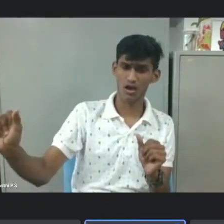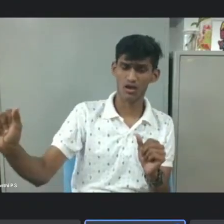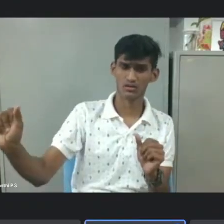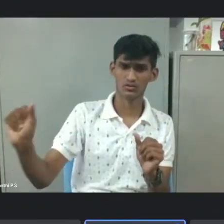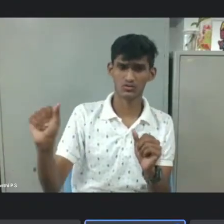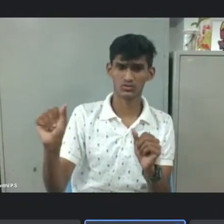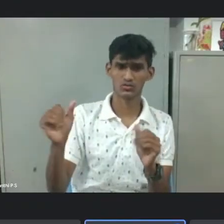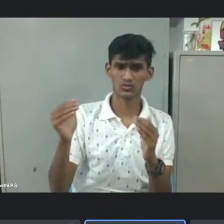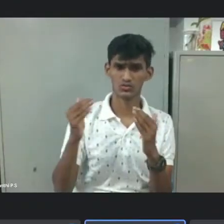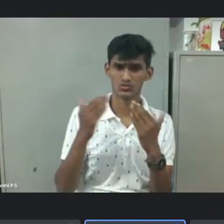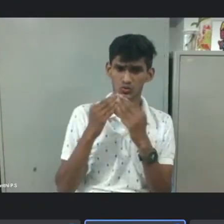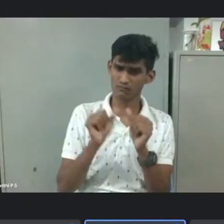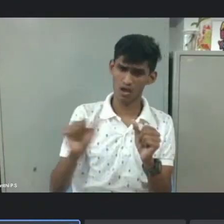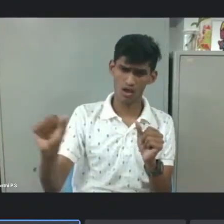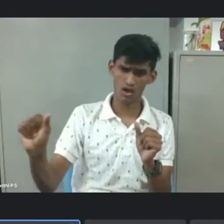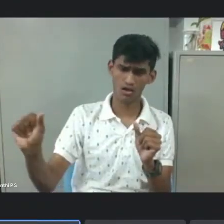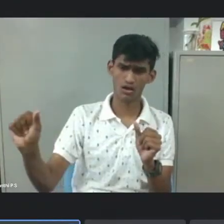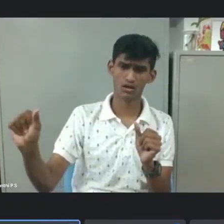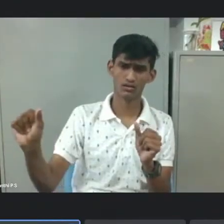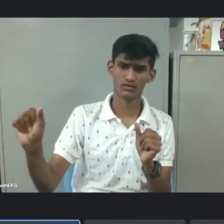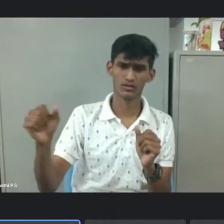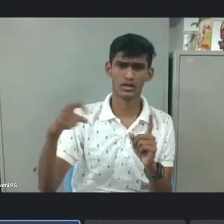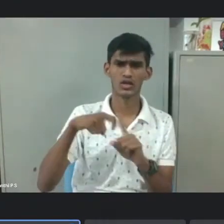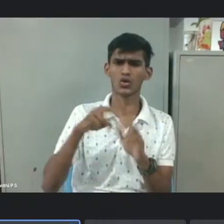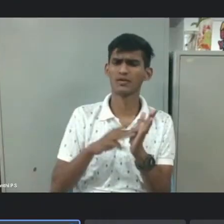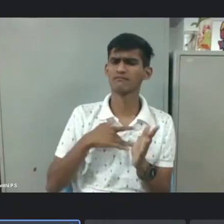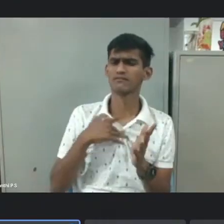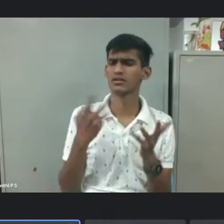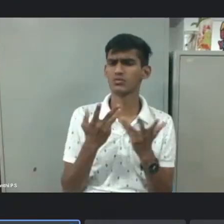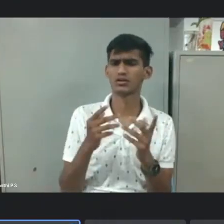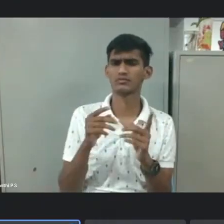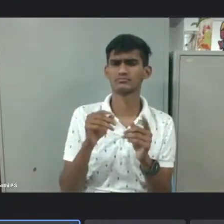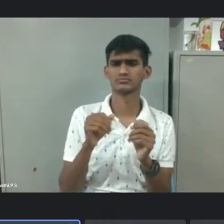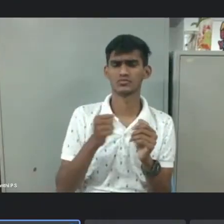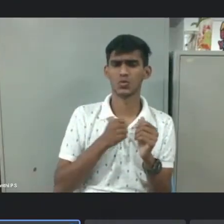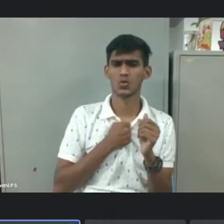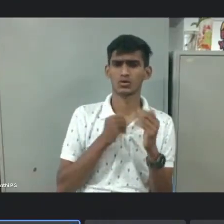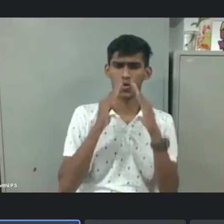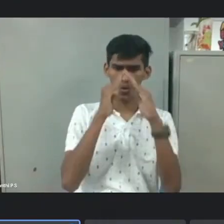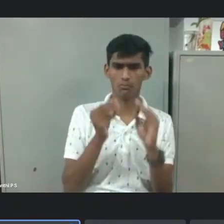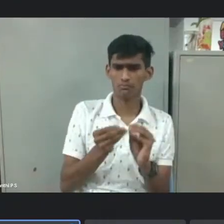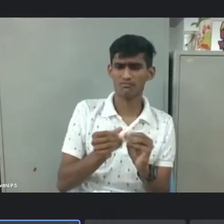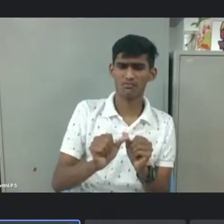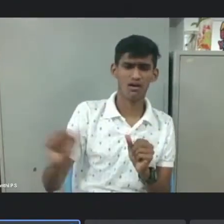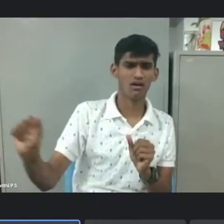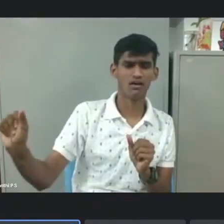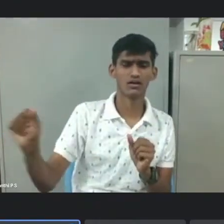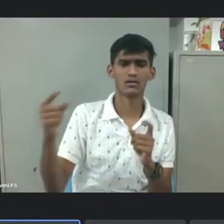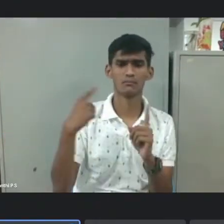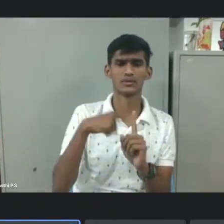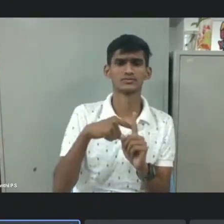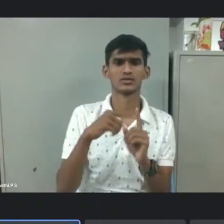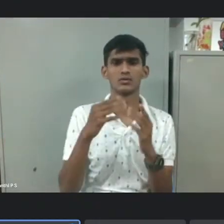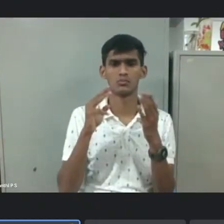നിലവിലുള്ളത്? ഞങ്ങളുടെ വീടിന്റെ അവിടെ നിന്ന് ഒരുപാട് അകലെയാണ് സ്കൂളുള്ളത്. പിന്നെ ഒരേ മുനിസിപ്പാലിറ്റി പഞ്ചായത്ത്